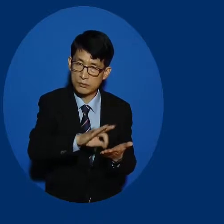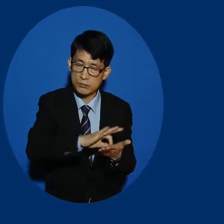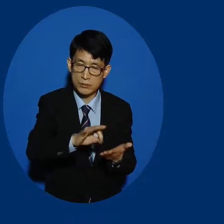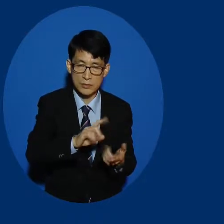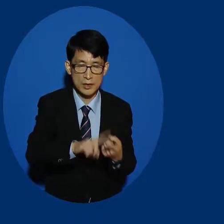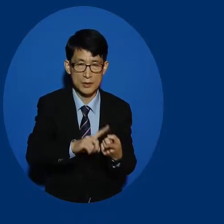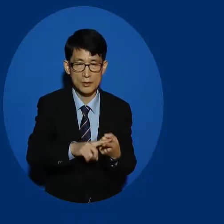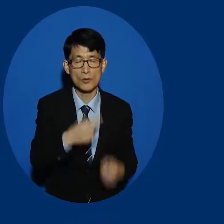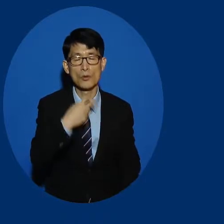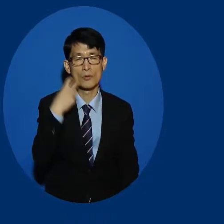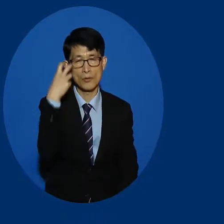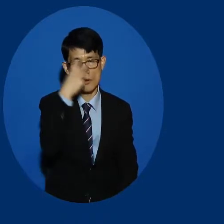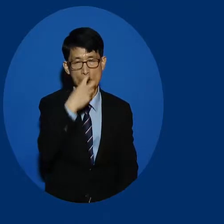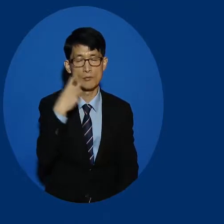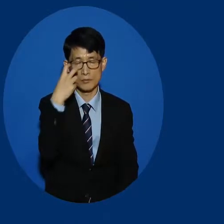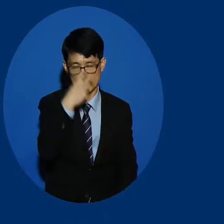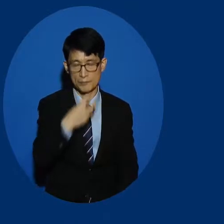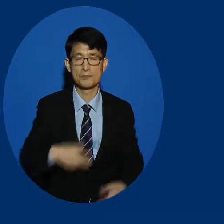볼 필요가 있을 것 같습니다.